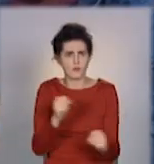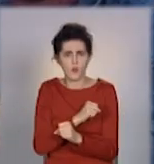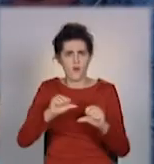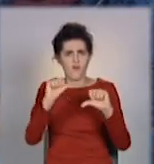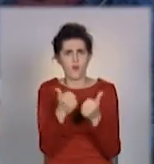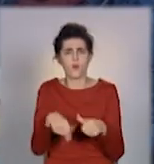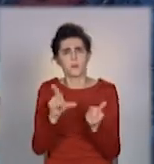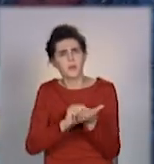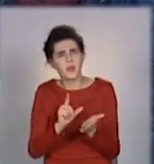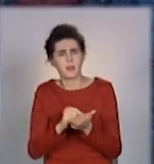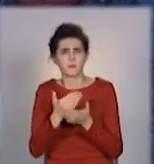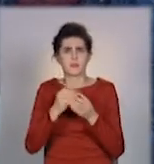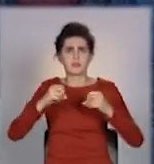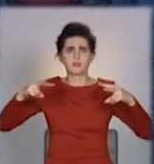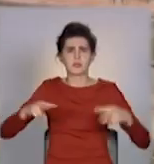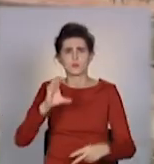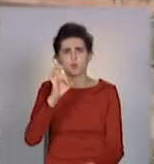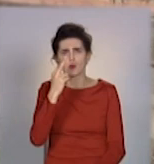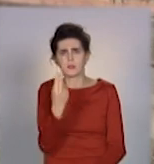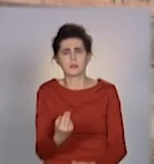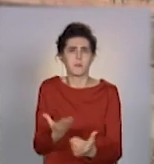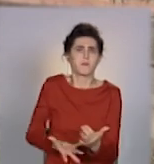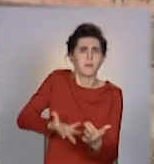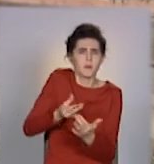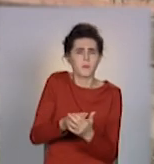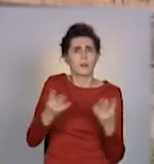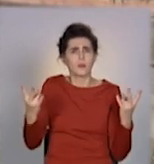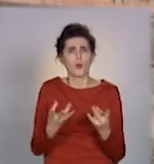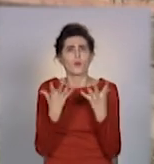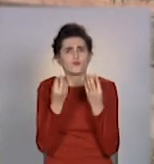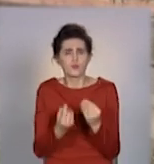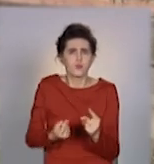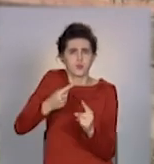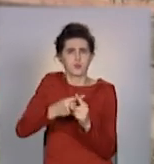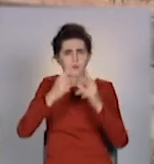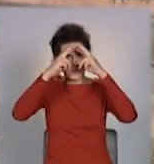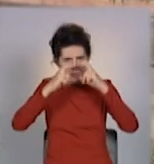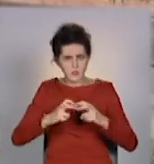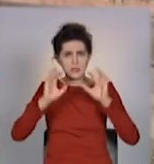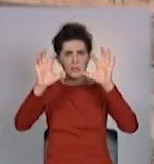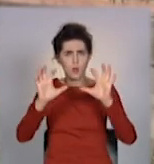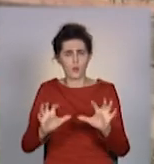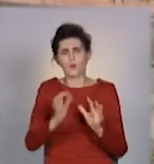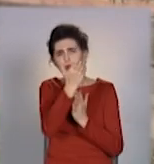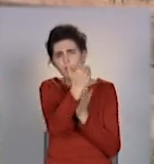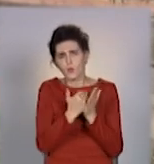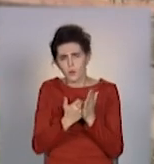оформити пенсію чи інші соціальні виплати. Можна прийняти ще один законопроект. Він зараз зареєстрований в Верховній